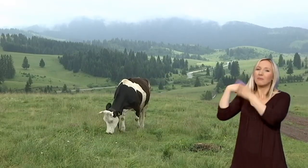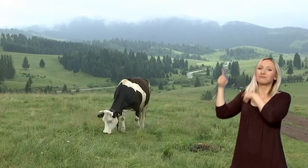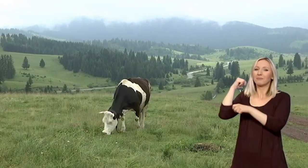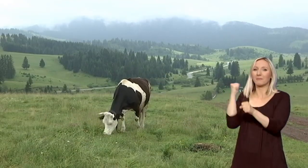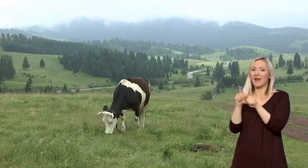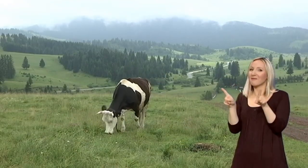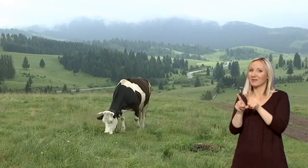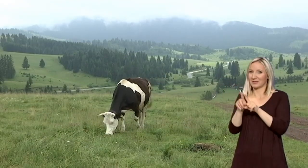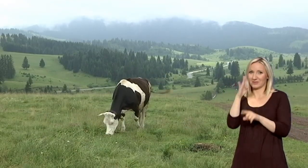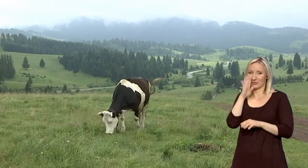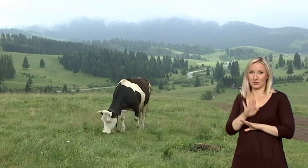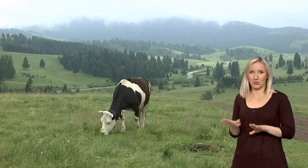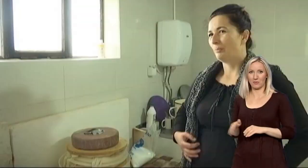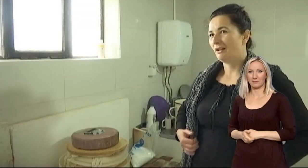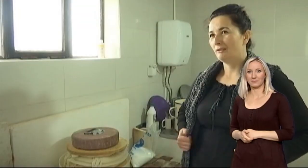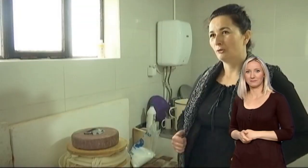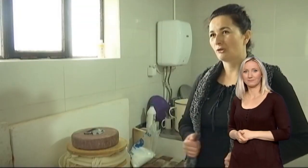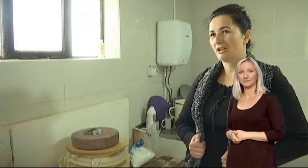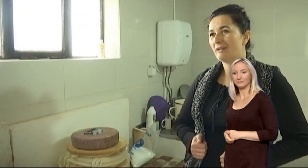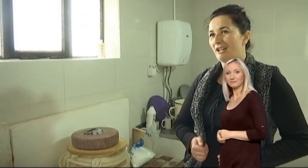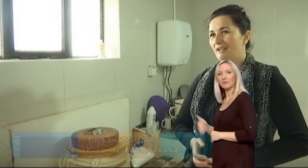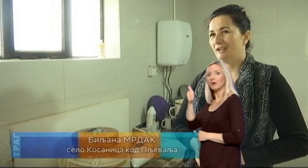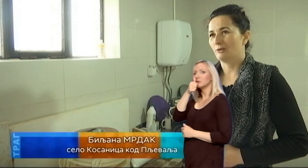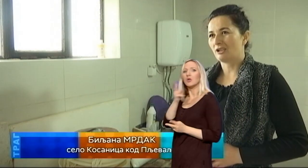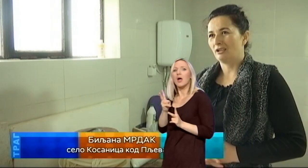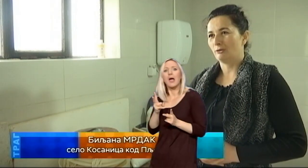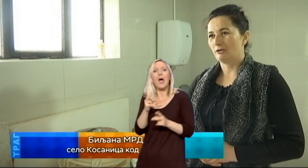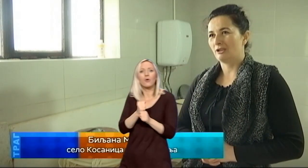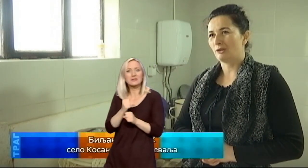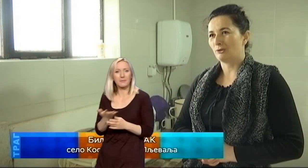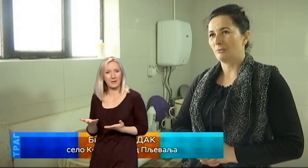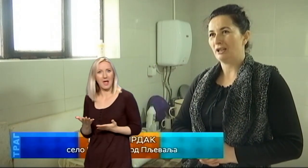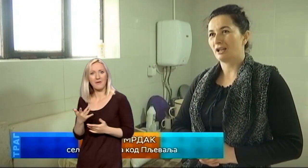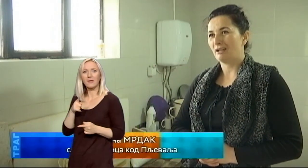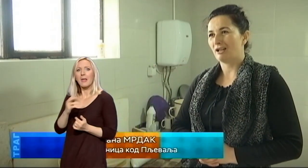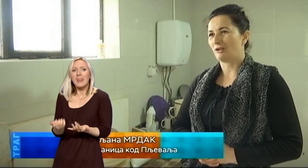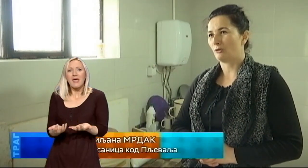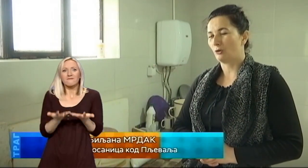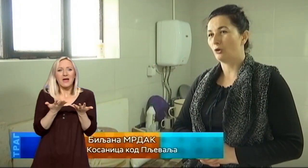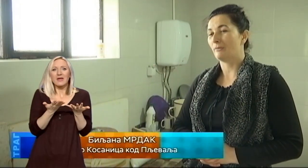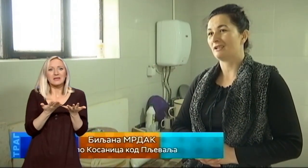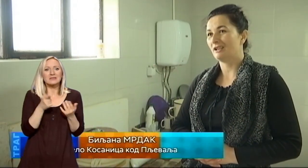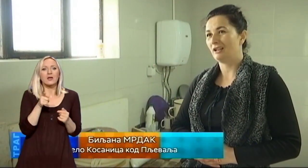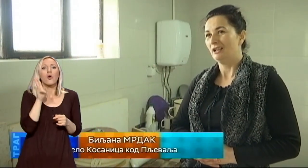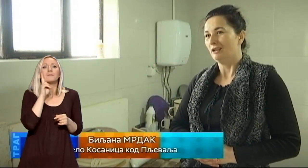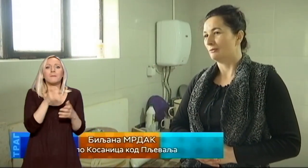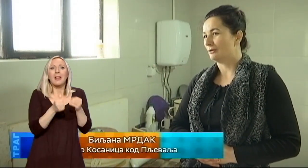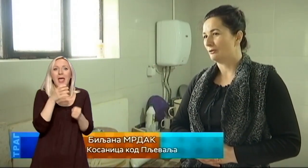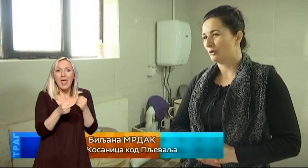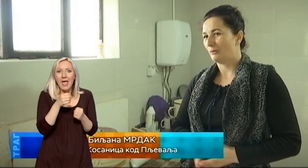Uzete, stavite mlijeko, šta je sledeće što radite? Pa ono se ne vari, nego se od sirovog mlijeka nevarenog odmah